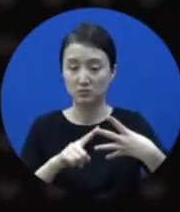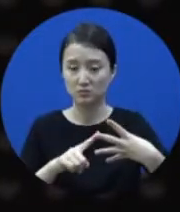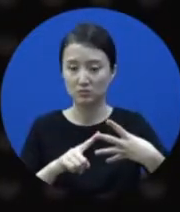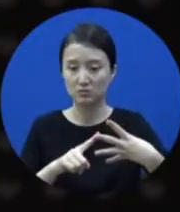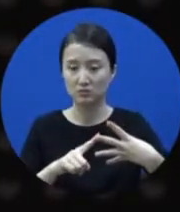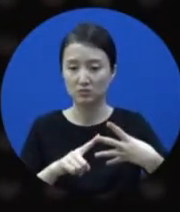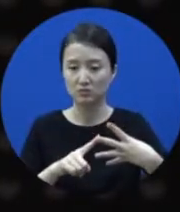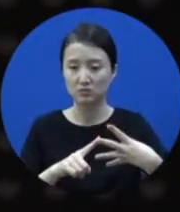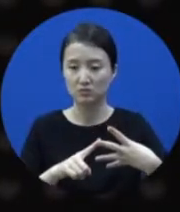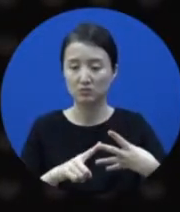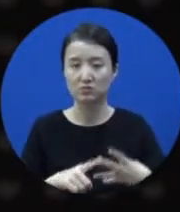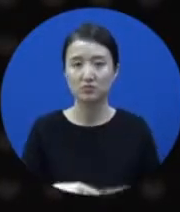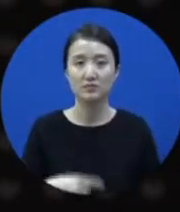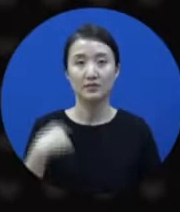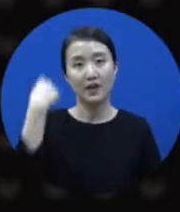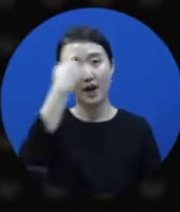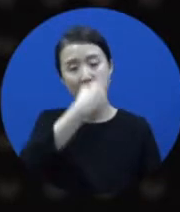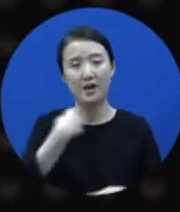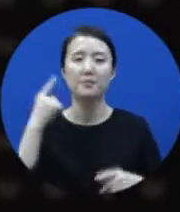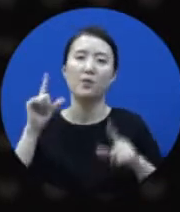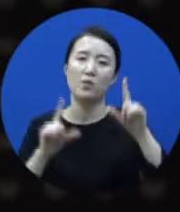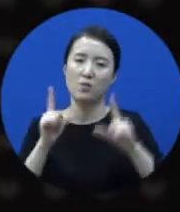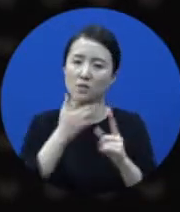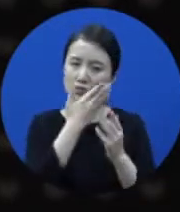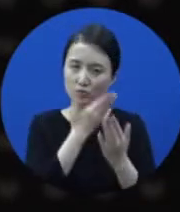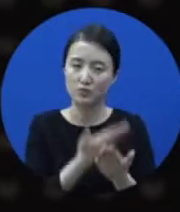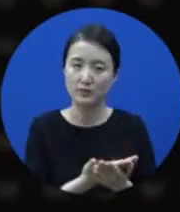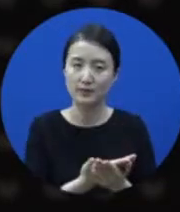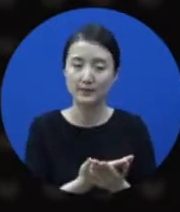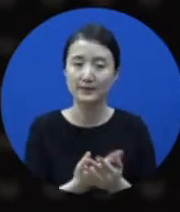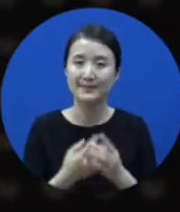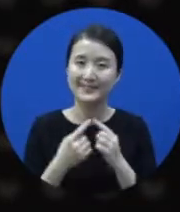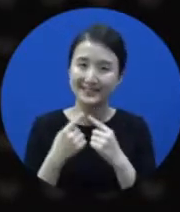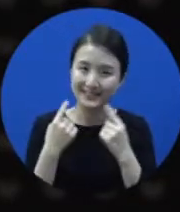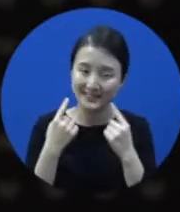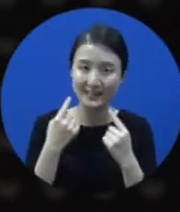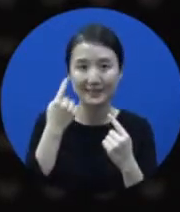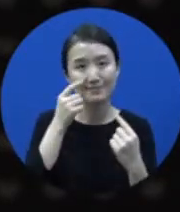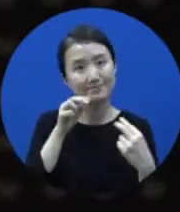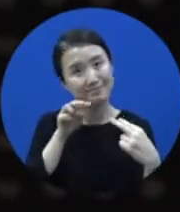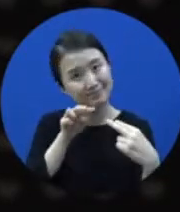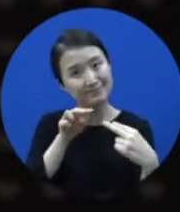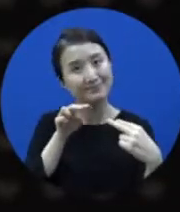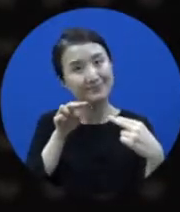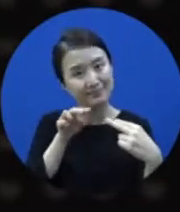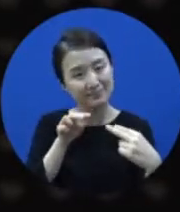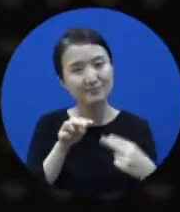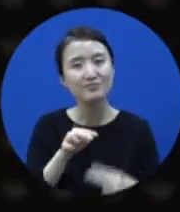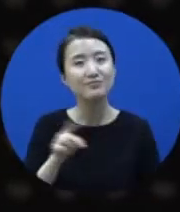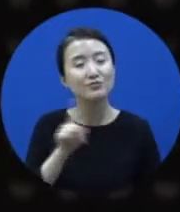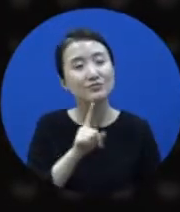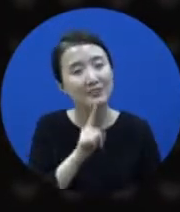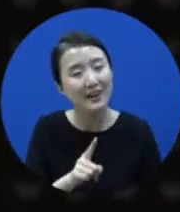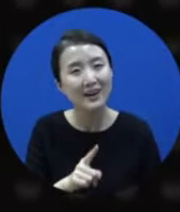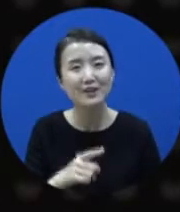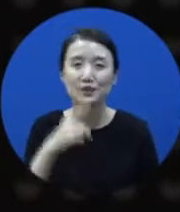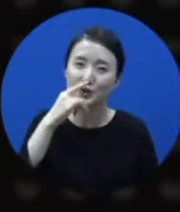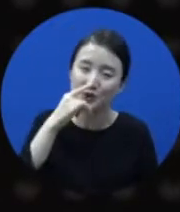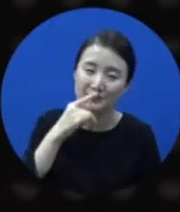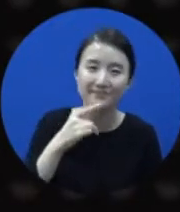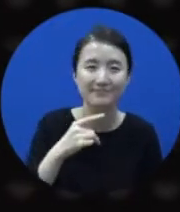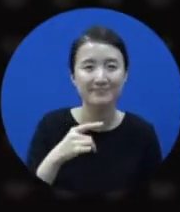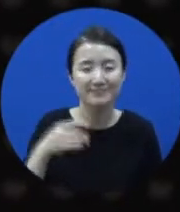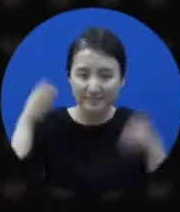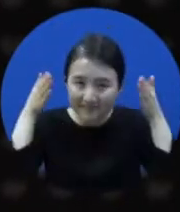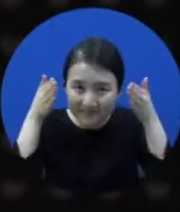가는 표정을 짓는다? 그럼 그 사람을 자꾸 쳐다보고 싶어요. 그리고 그 사람의 이야기를 듣고 싶습니다. 그리고 여기서 목소리라는 건요, 그냥